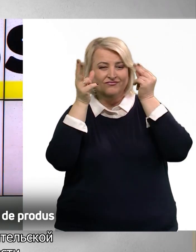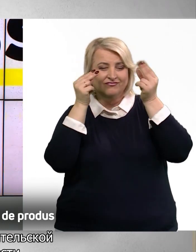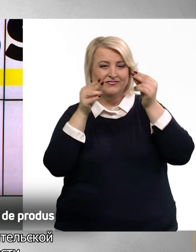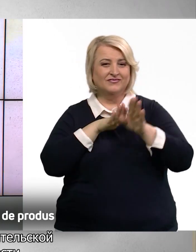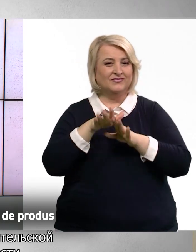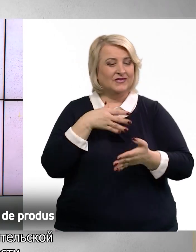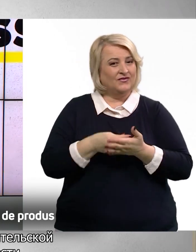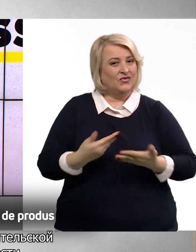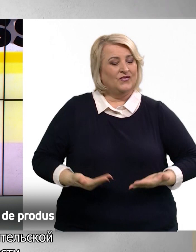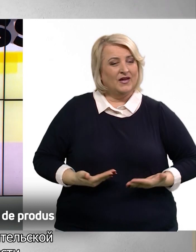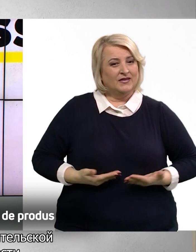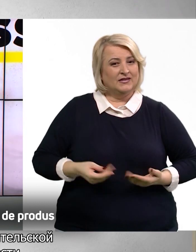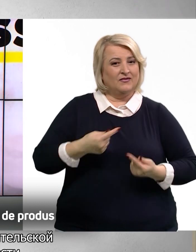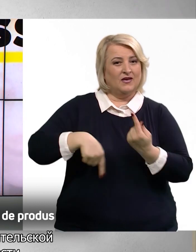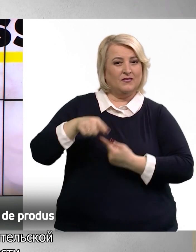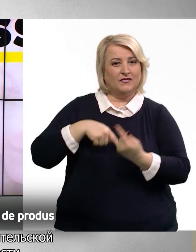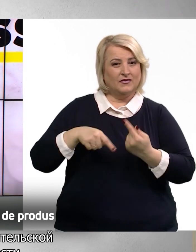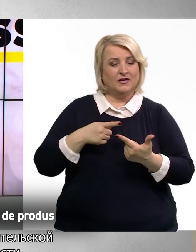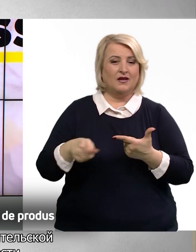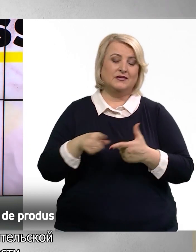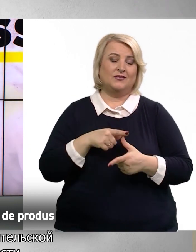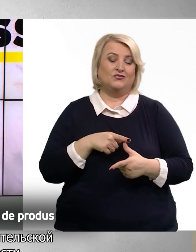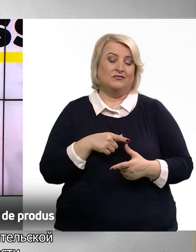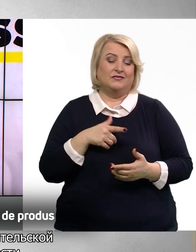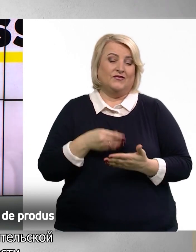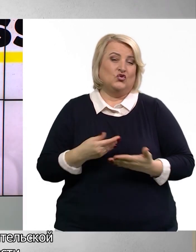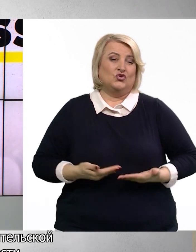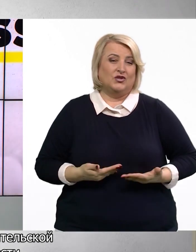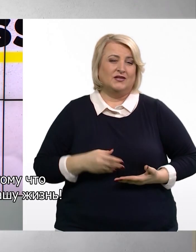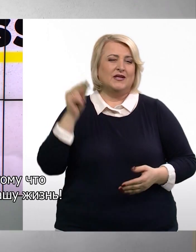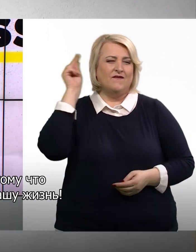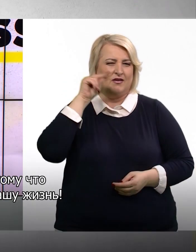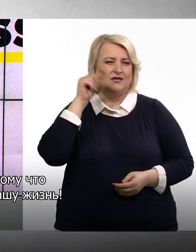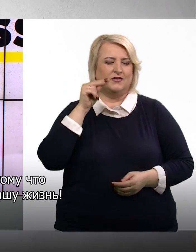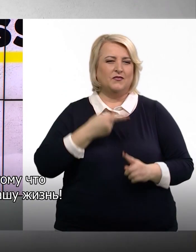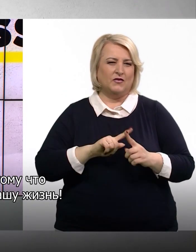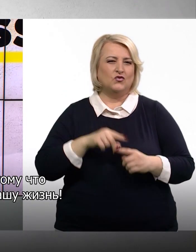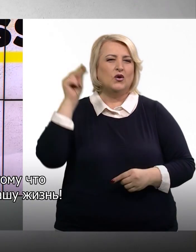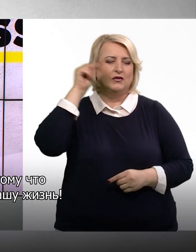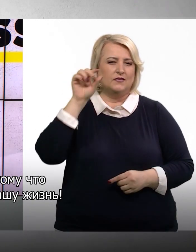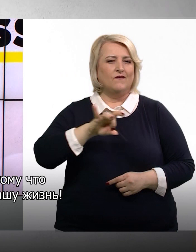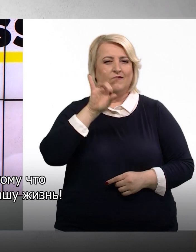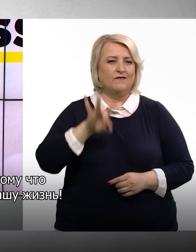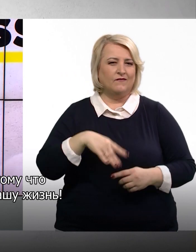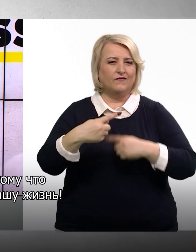notițe, să implementați în viața voastră de antreprenor sau de cetățean și să învățați,